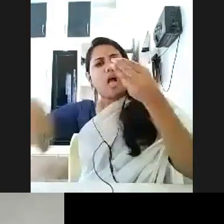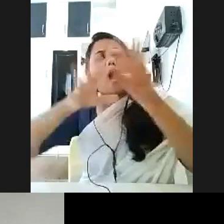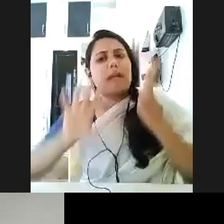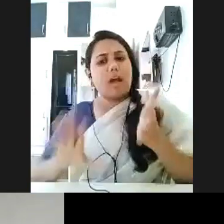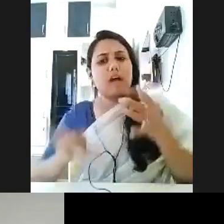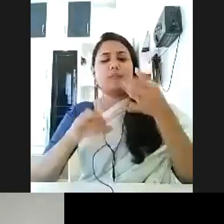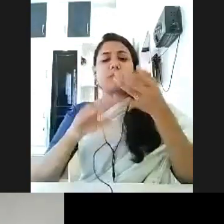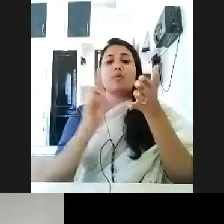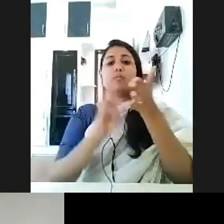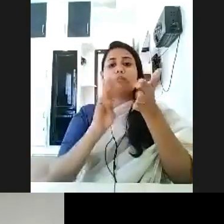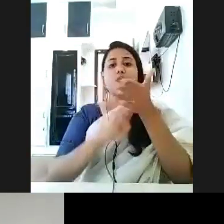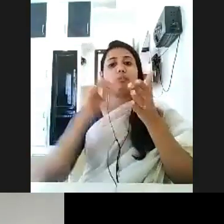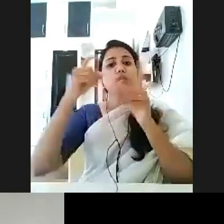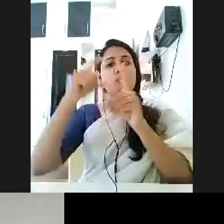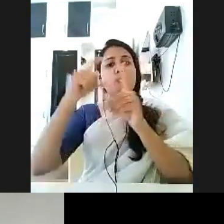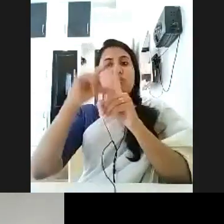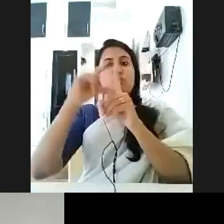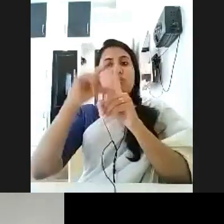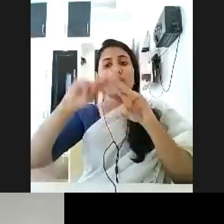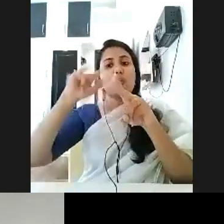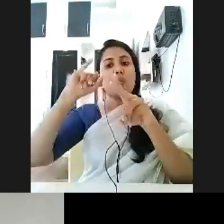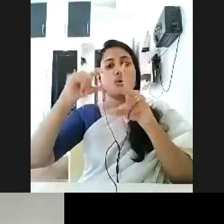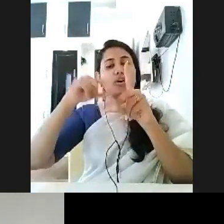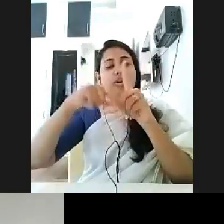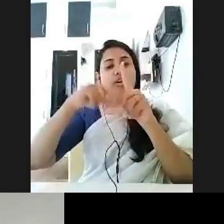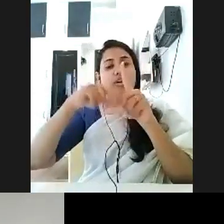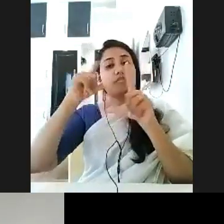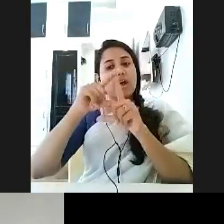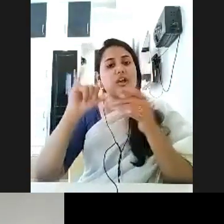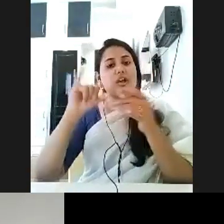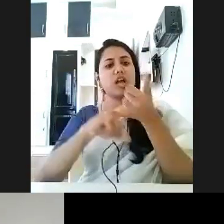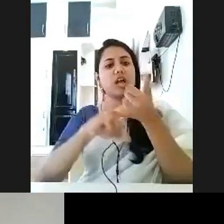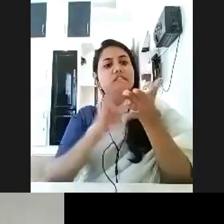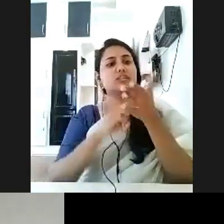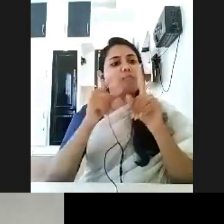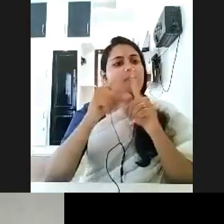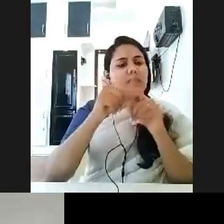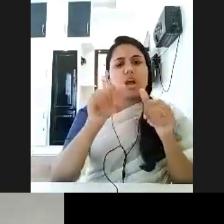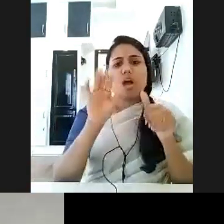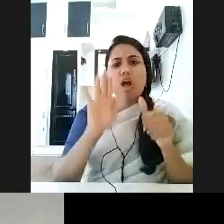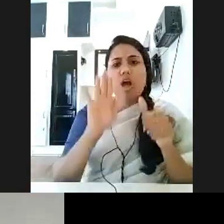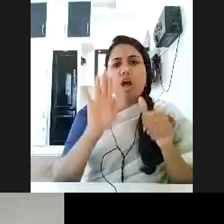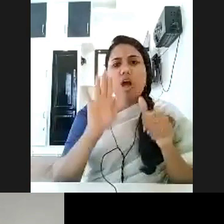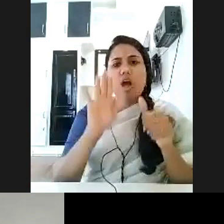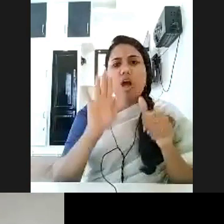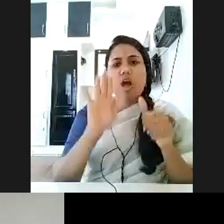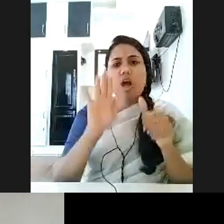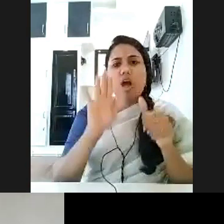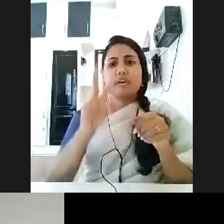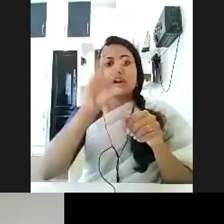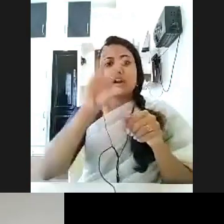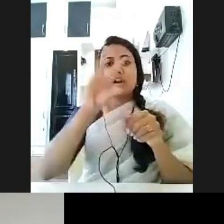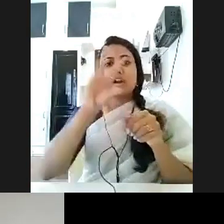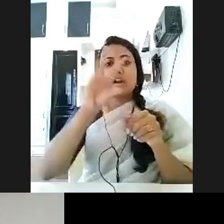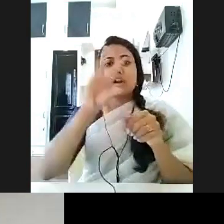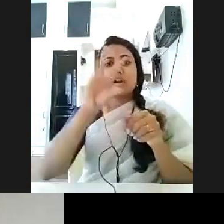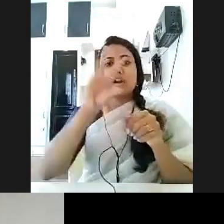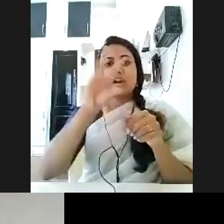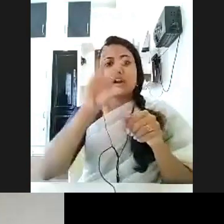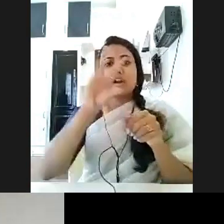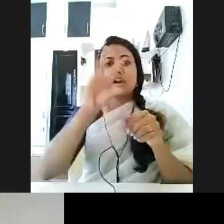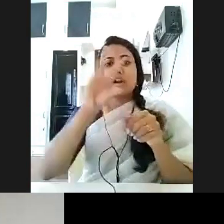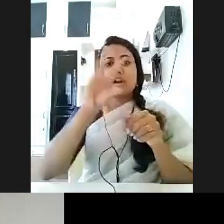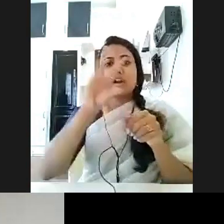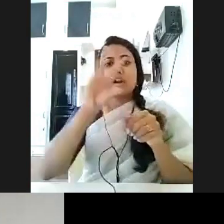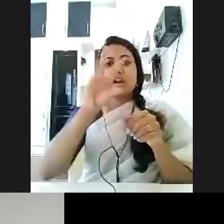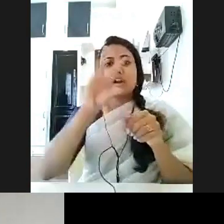പുതിയ ഹോപ്പ് SMA കുട്ടികൾക്ക് ഉണ്ടായത് 2015 ശേഷമാണ്. അതിന് ശേഷമാണ് ചില ഡ്രഗ്സും കാര്യങ്ങളും മാർക്കറ്റിലോട്ട്